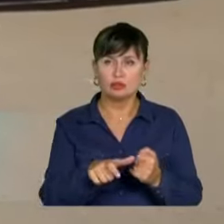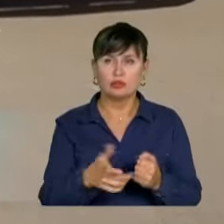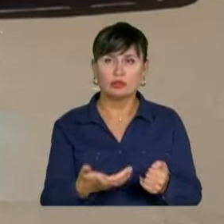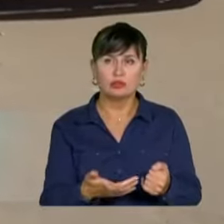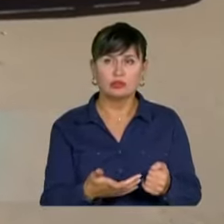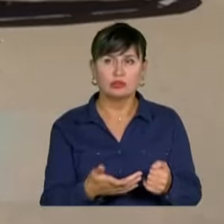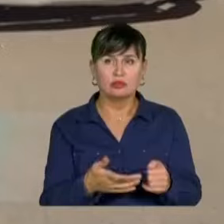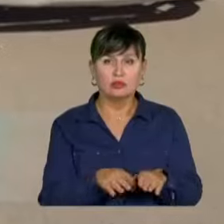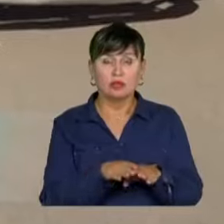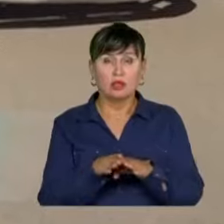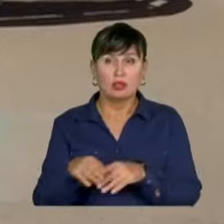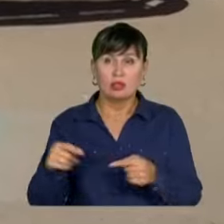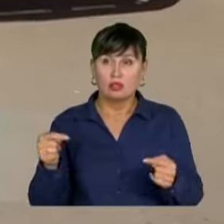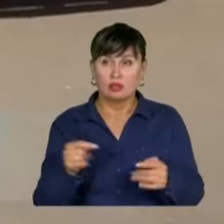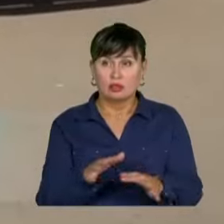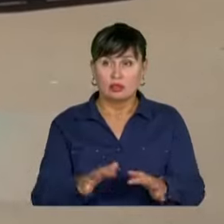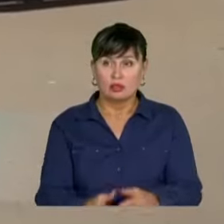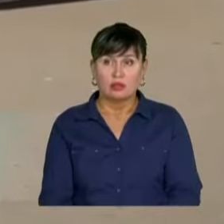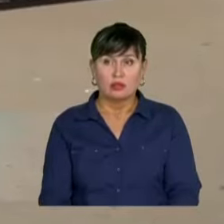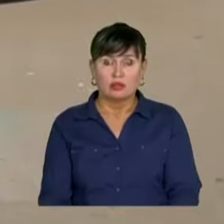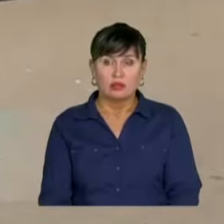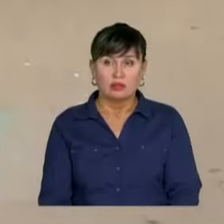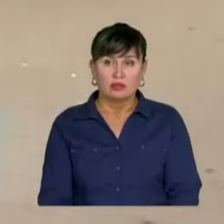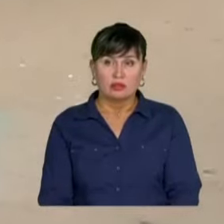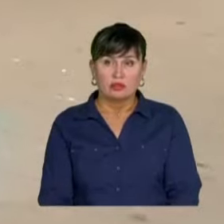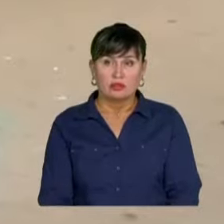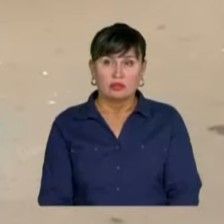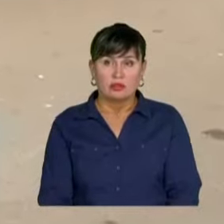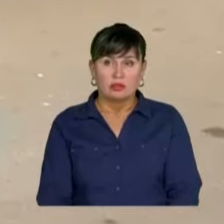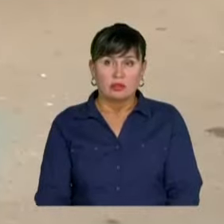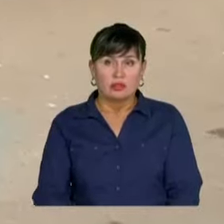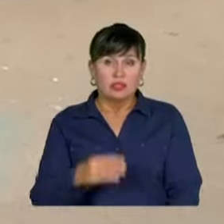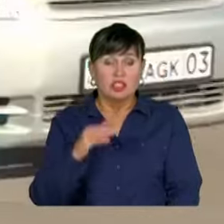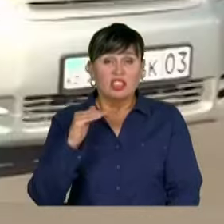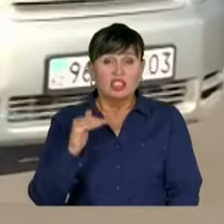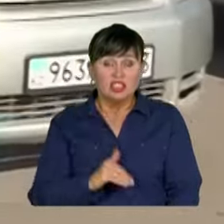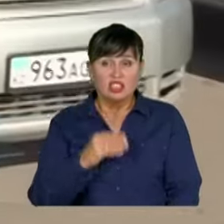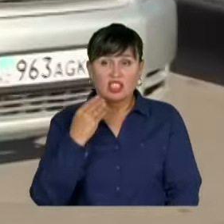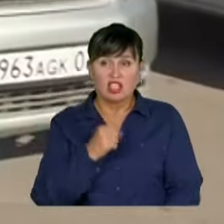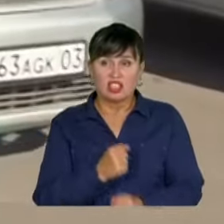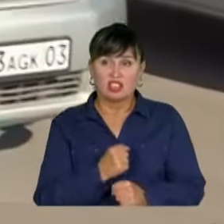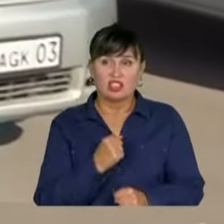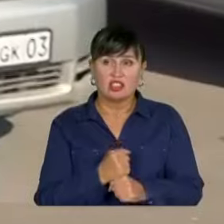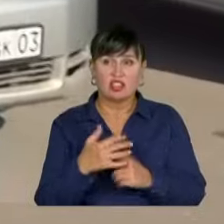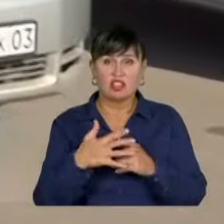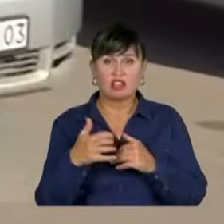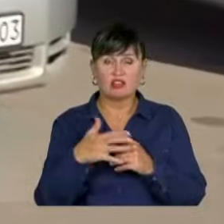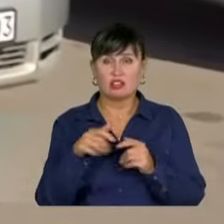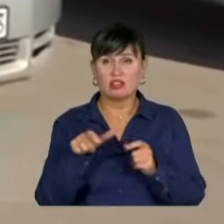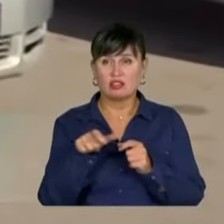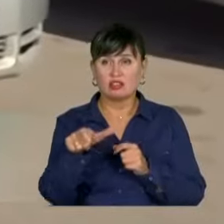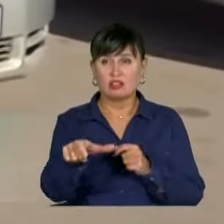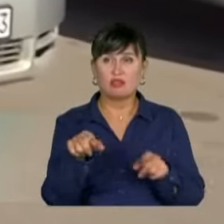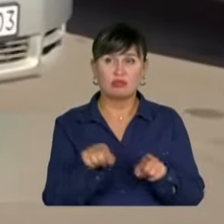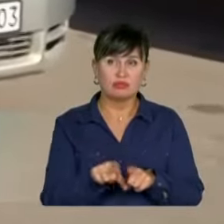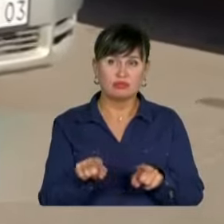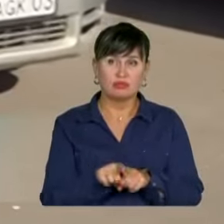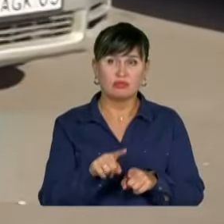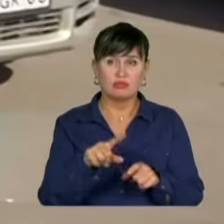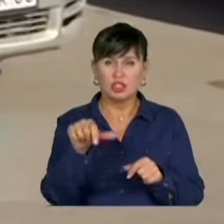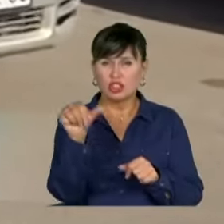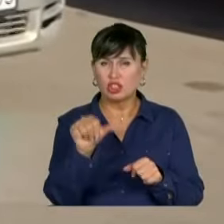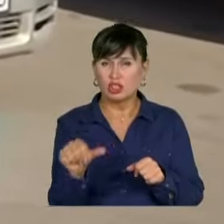не подходит. Именно все низкие качества все делают. Качетавский трасса, если бы загиры там такие встречи,